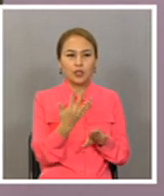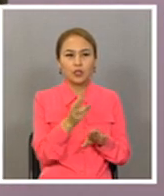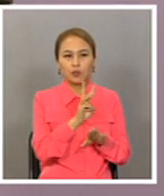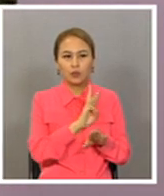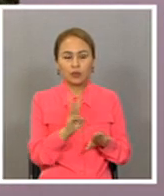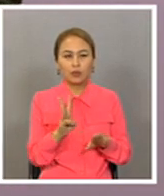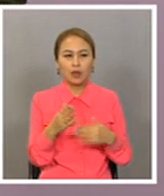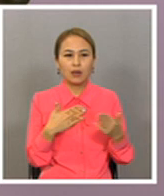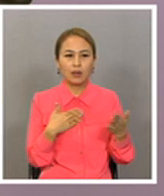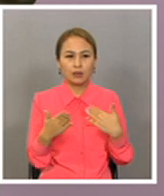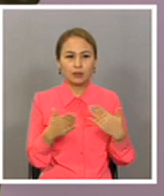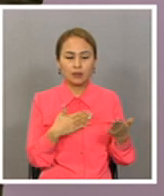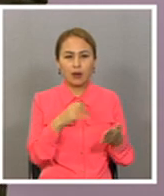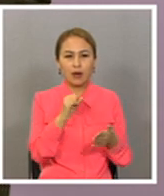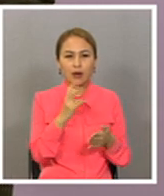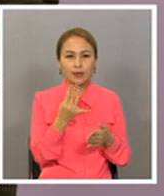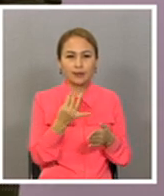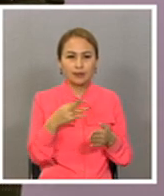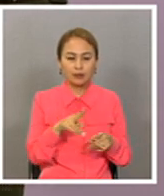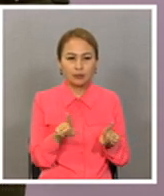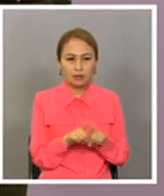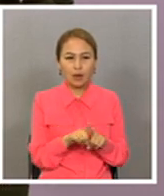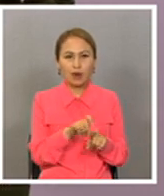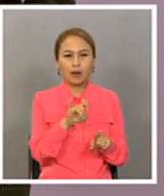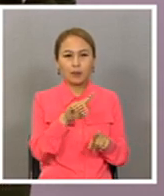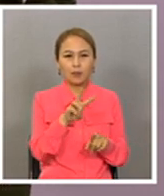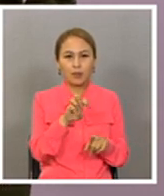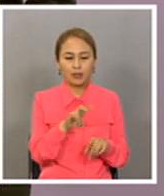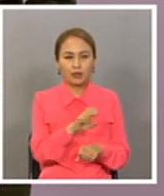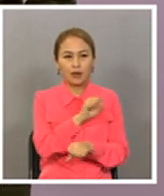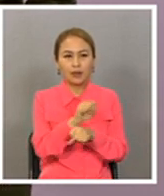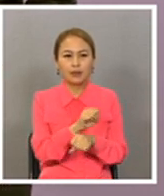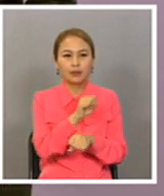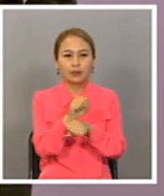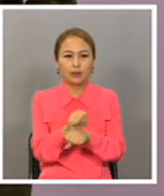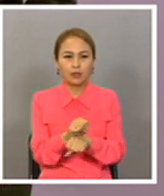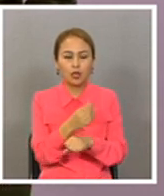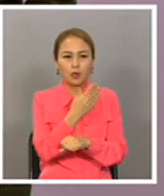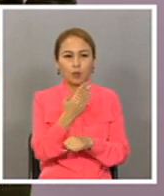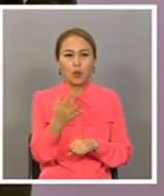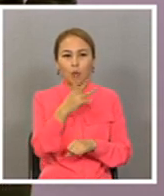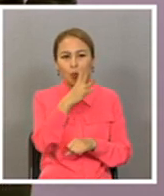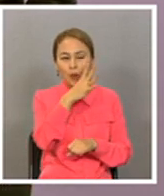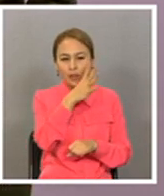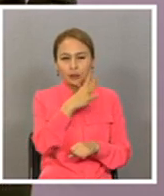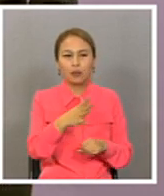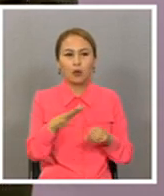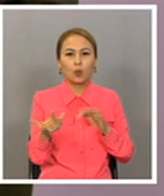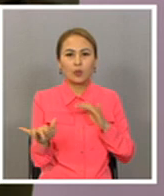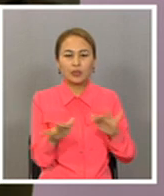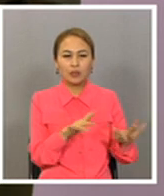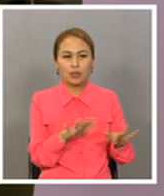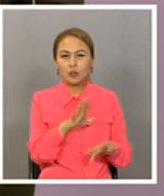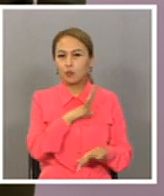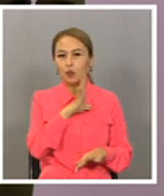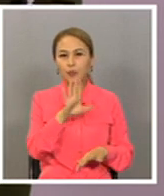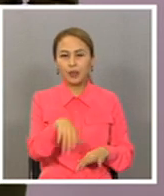аралықта Әлия да, Арман да аялдаған, яғни бұл уақытта қозғалыс